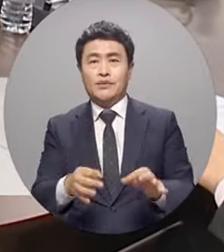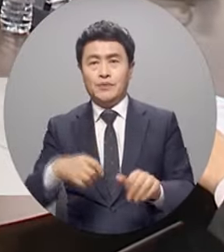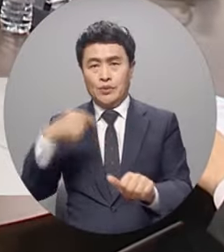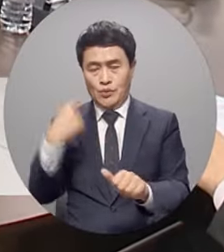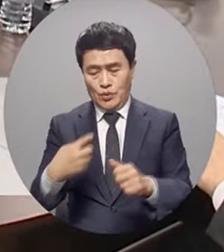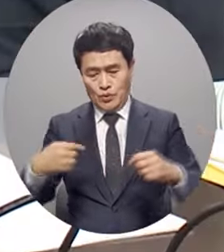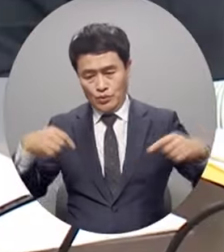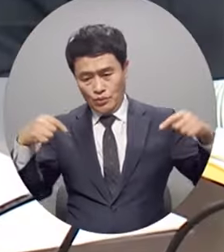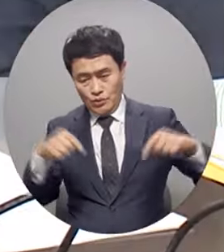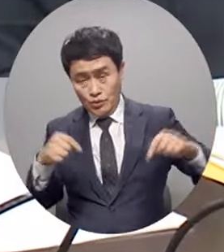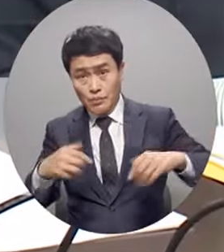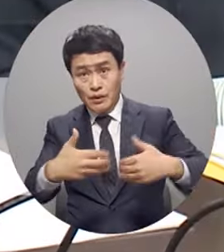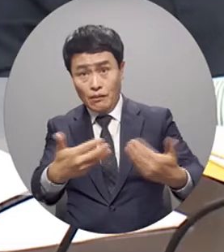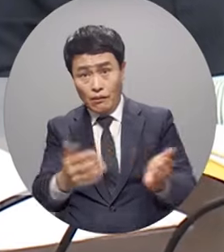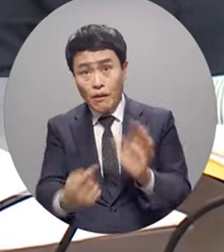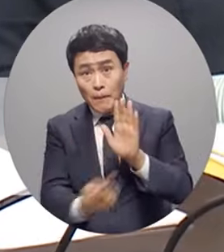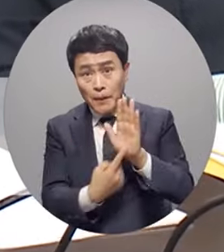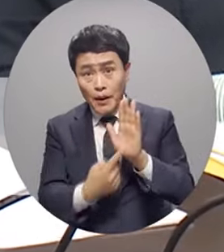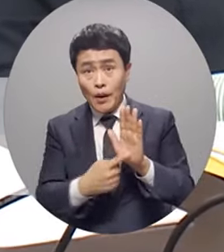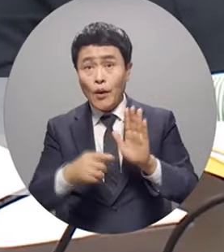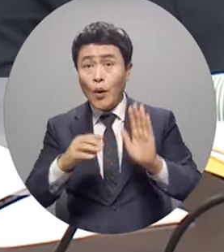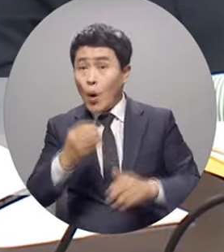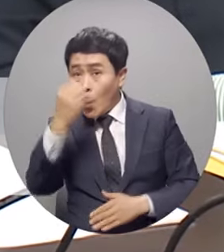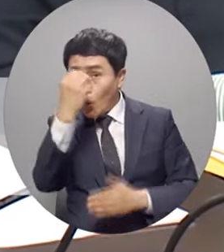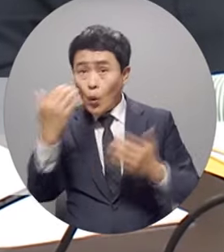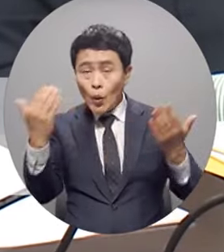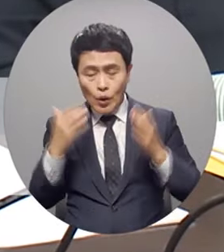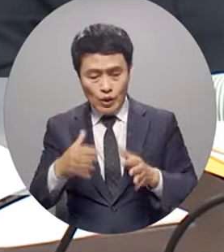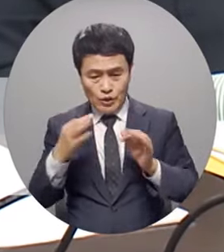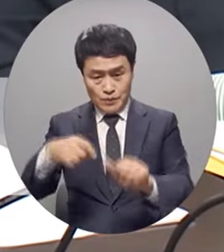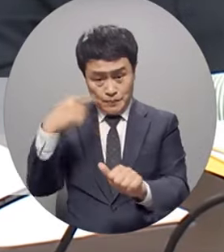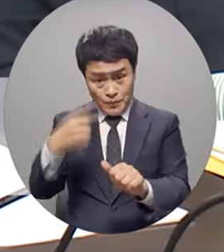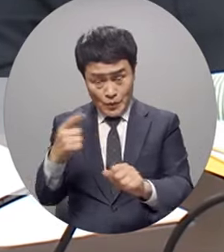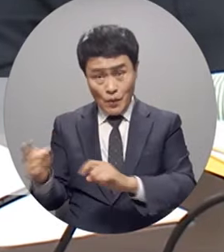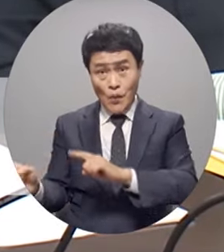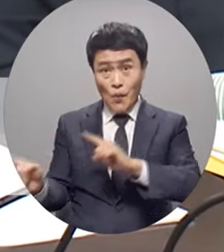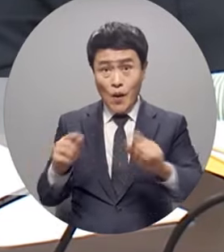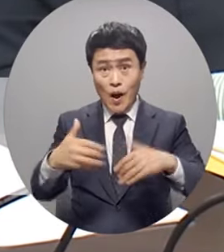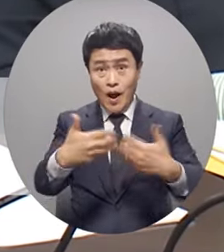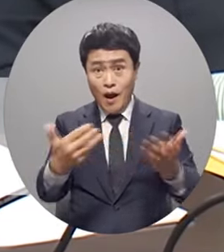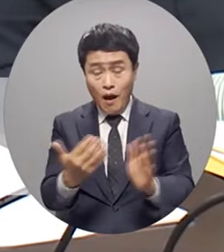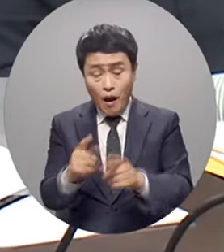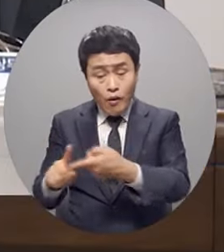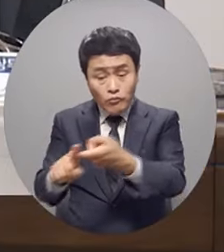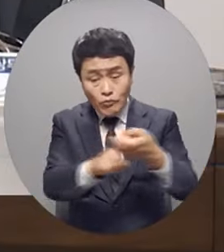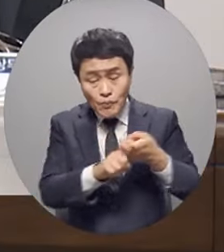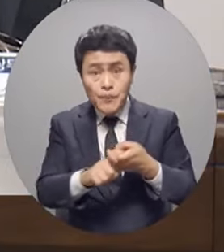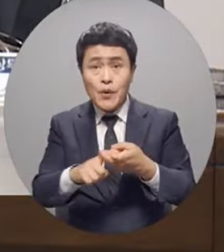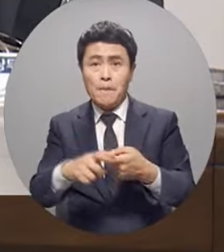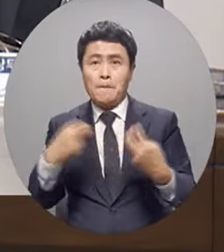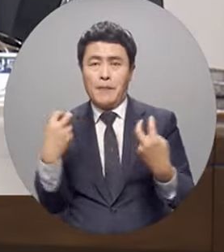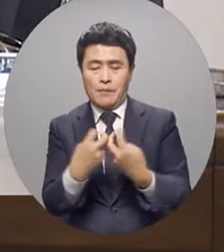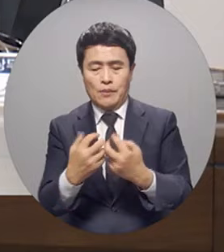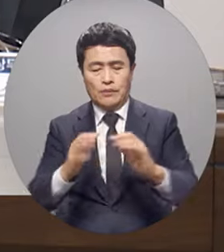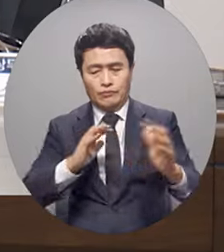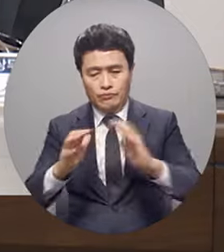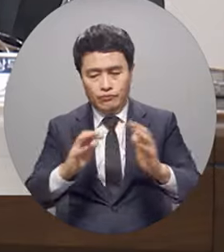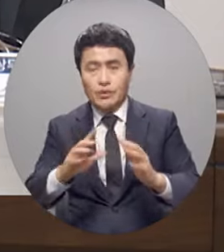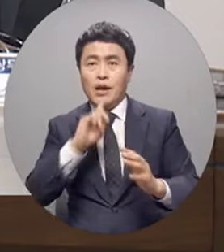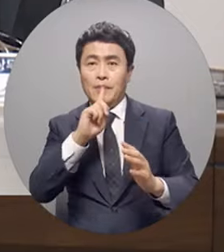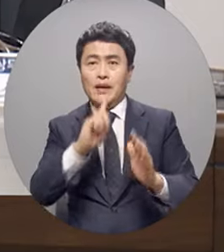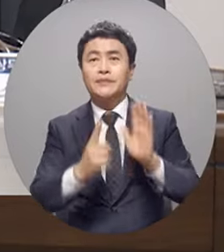협의회를 열어 이같이 밝히고 금 고등학교 금융교육 활성화와 협력 체계 구축 방안에 대해서 논의했다고